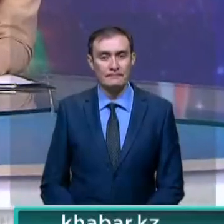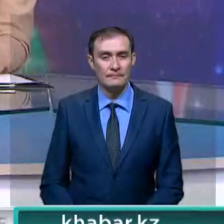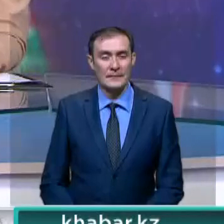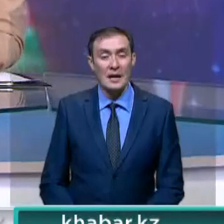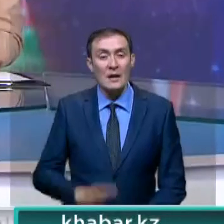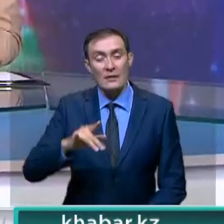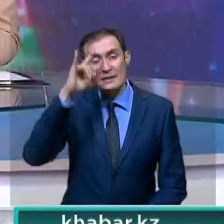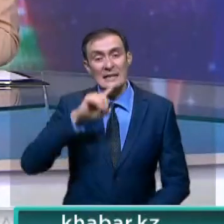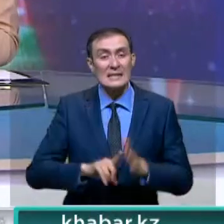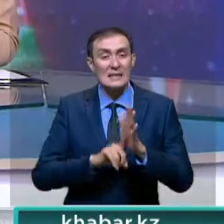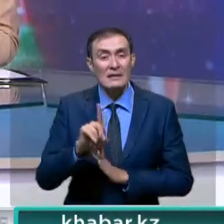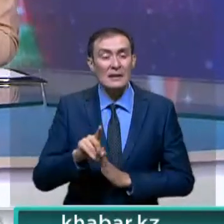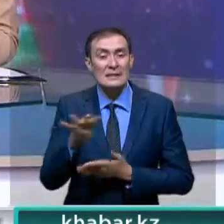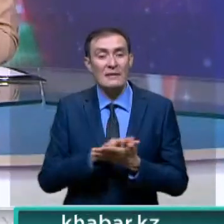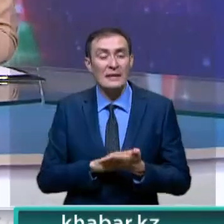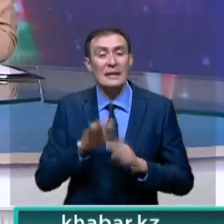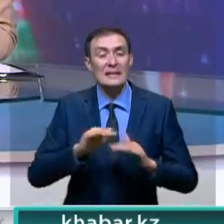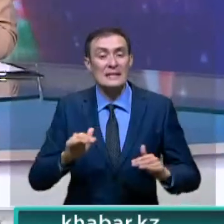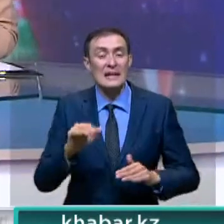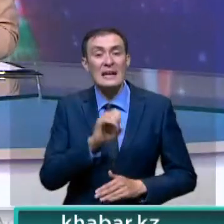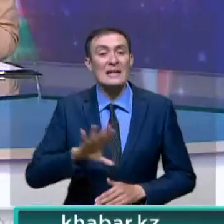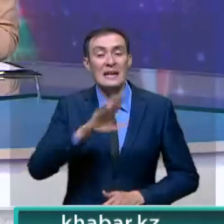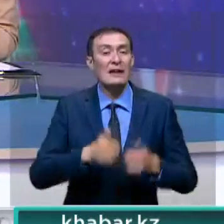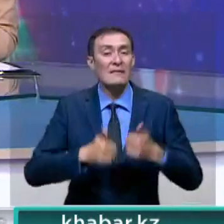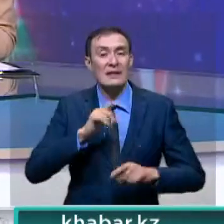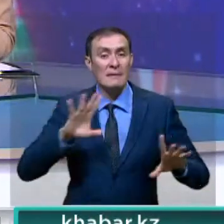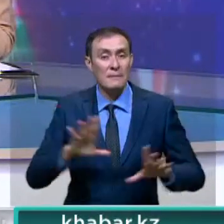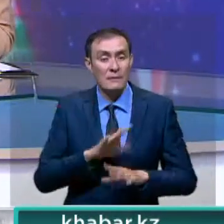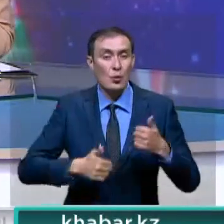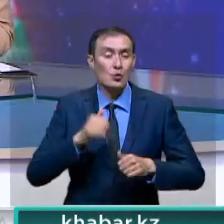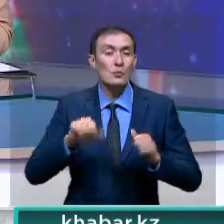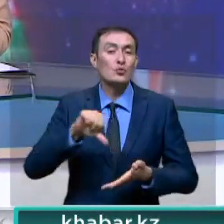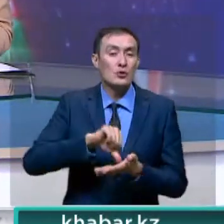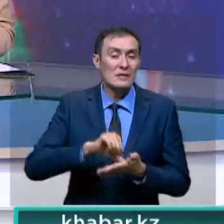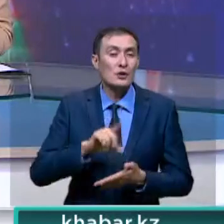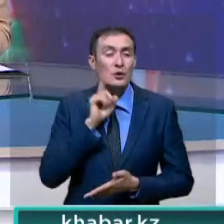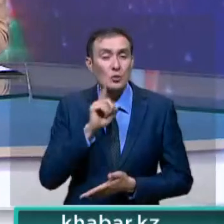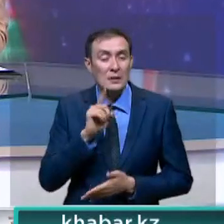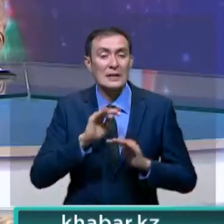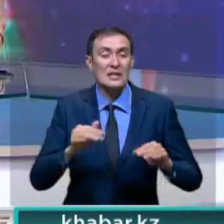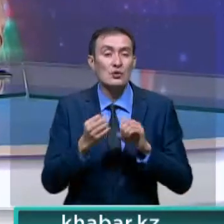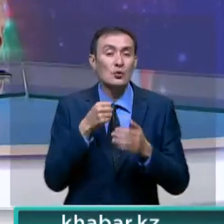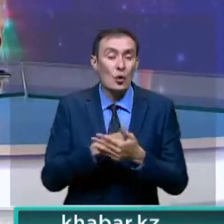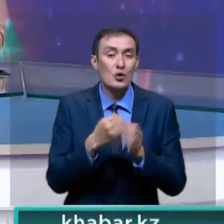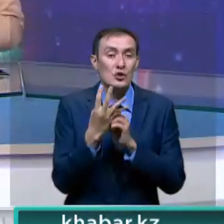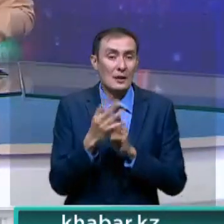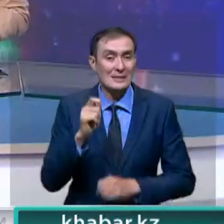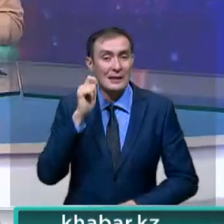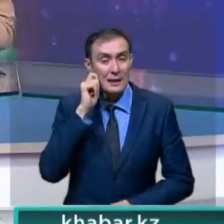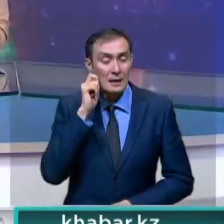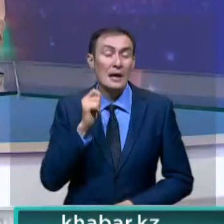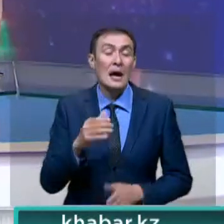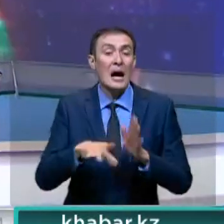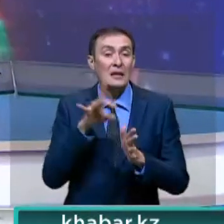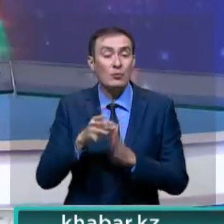В Казахстане стартовал прием заявок на детское Евровидение. В международном конкурсе могут участвовать юные исполнители до 14 лет.